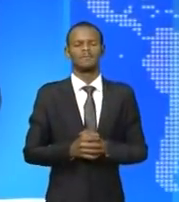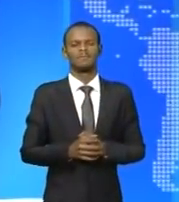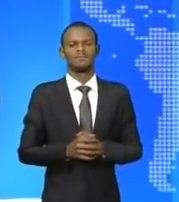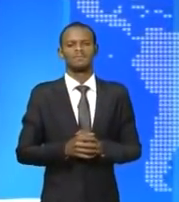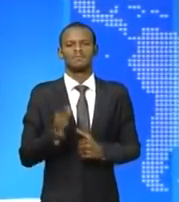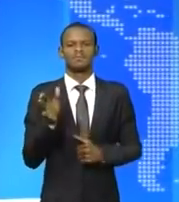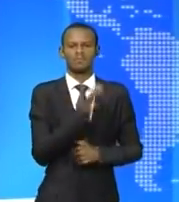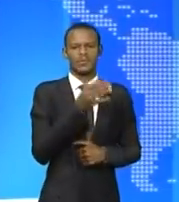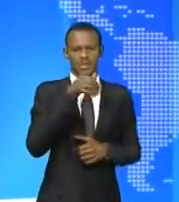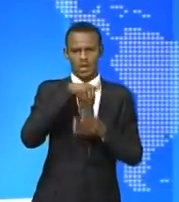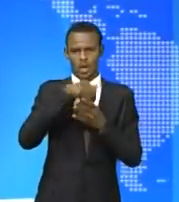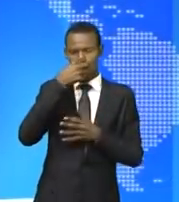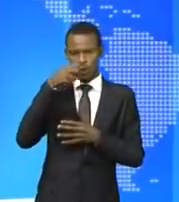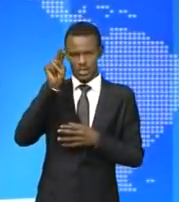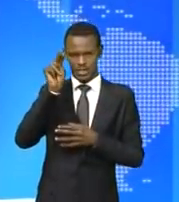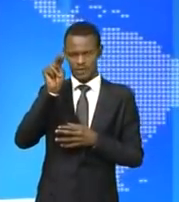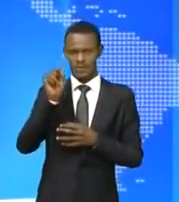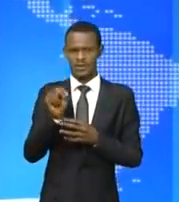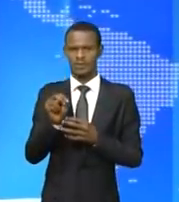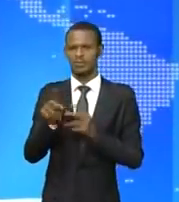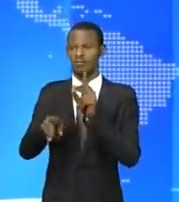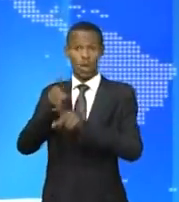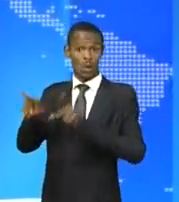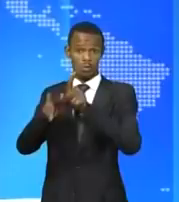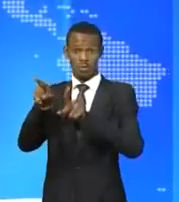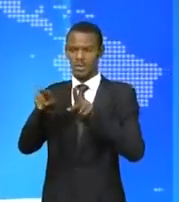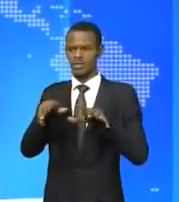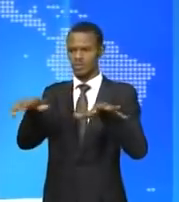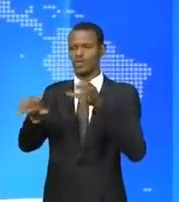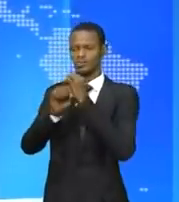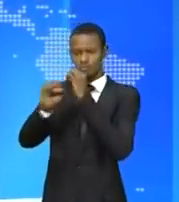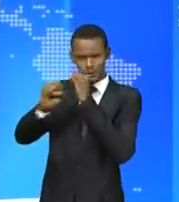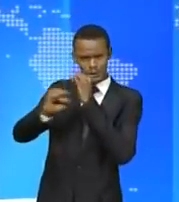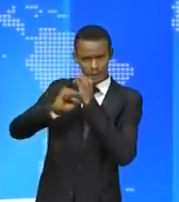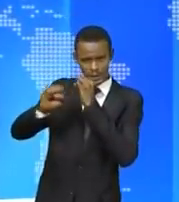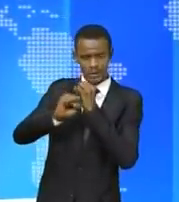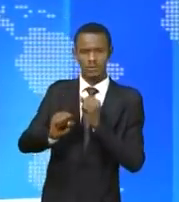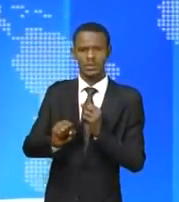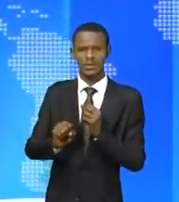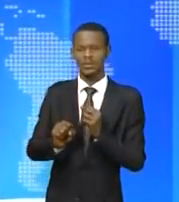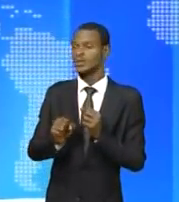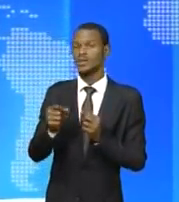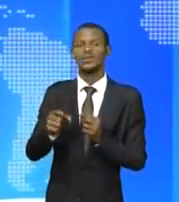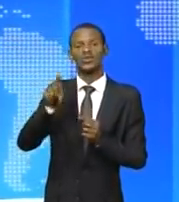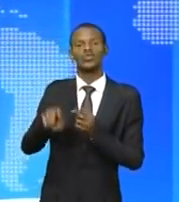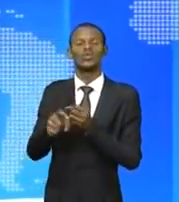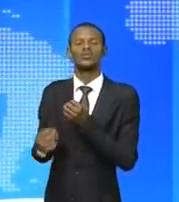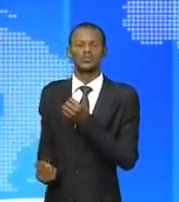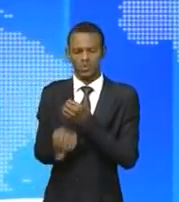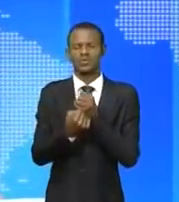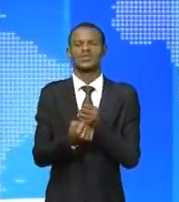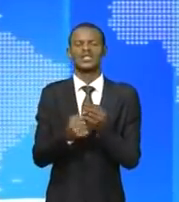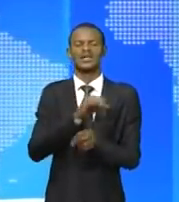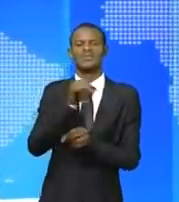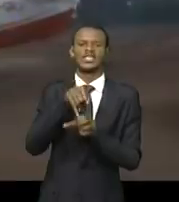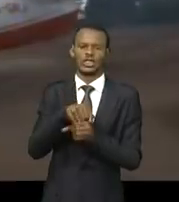Et dans le Nord Kivu, la population a été sensibilisée sur l'unité et le soutien des institutions. Plus de détails dans ce